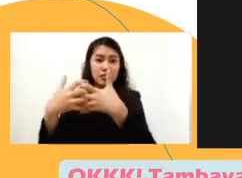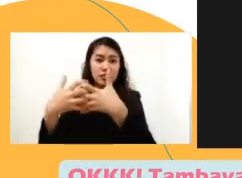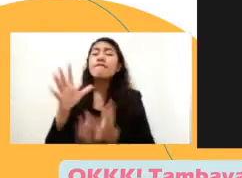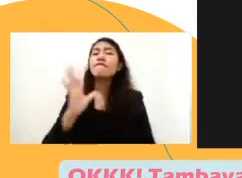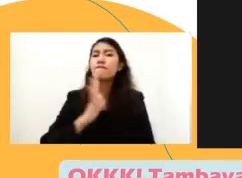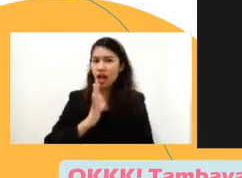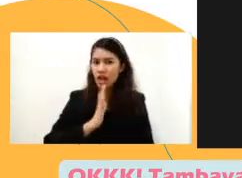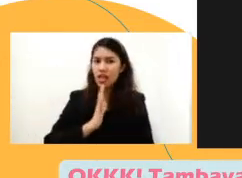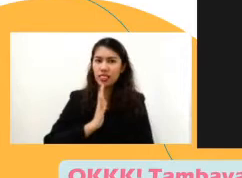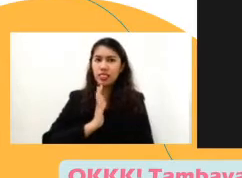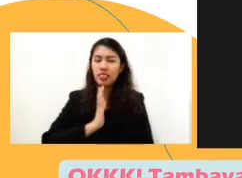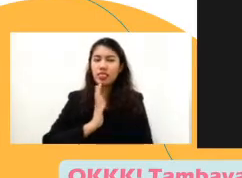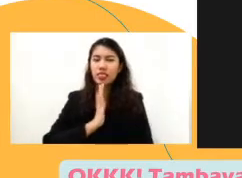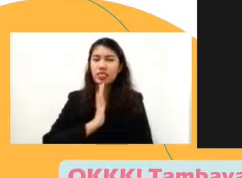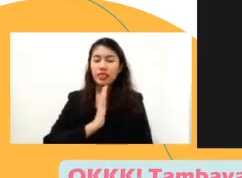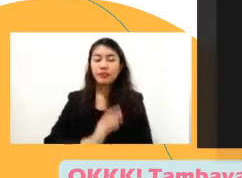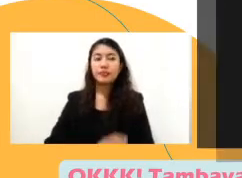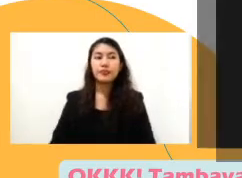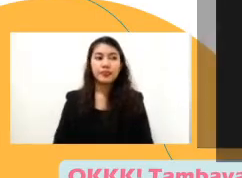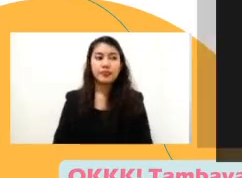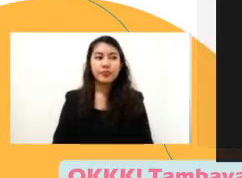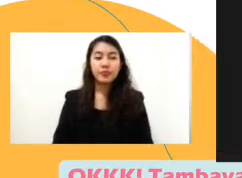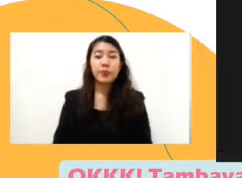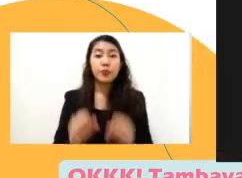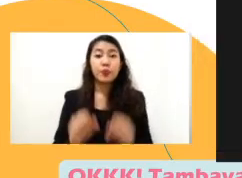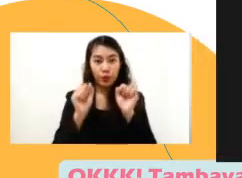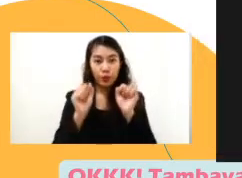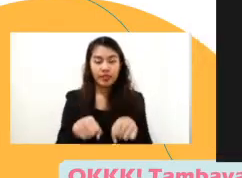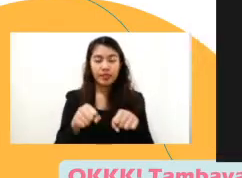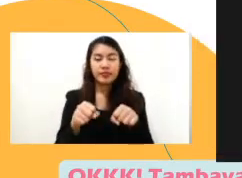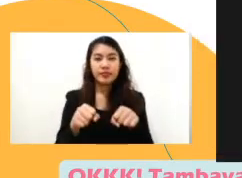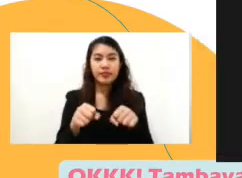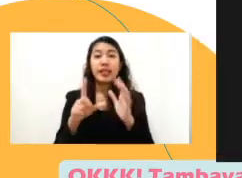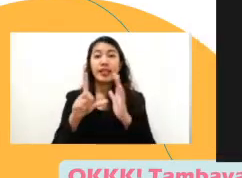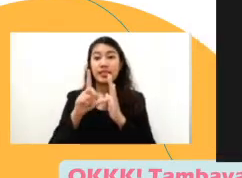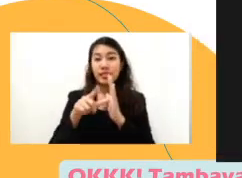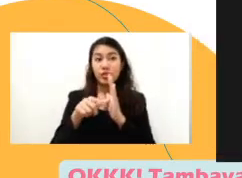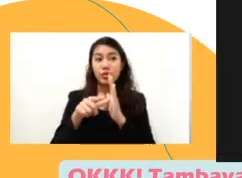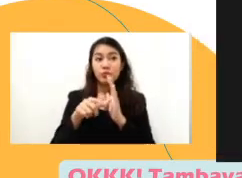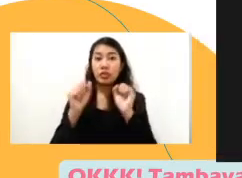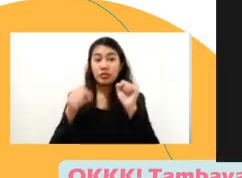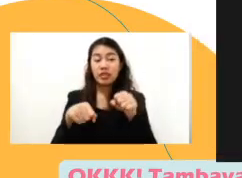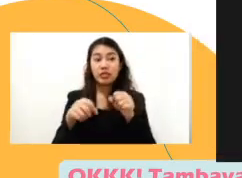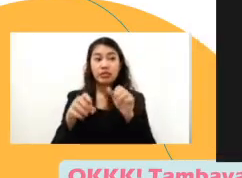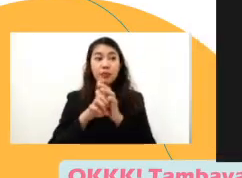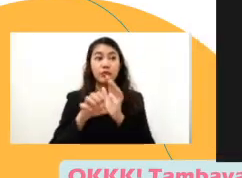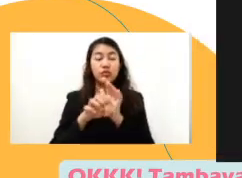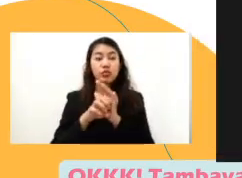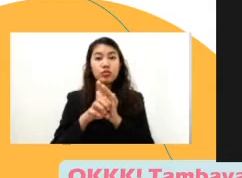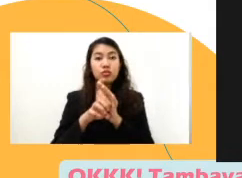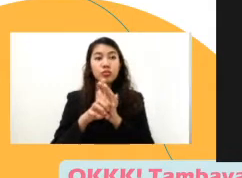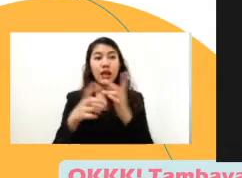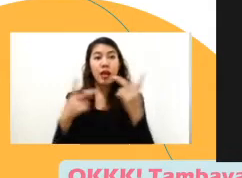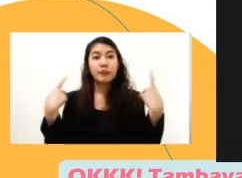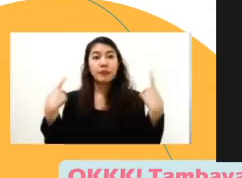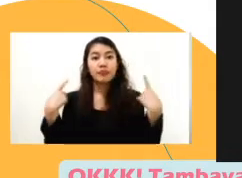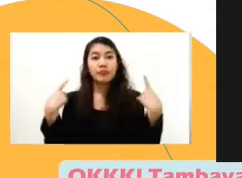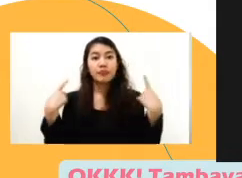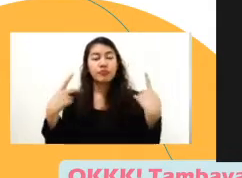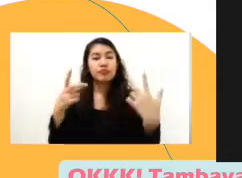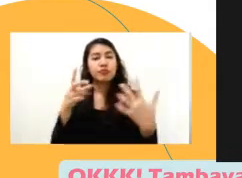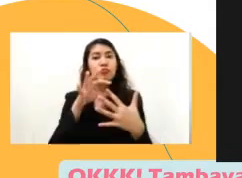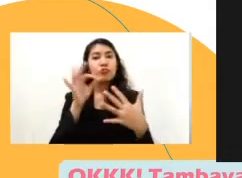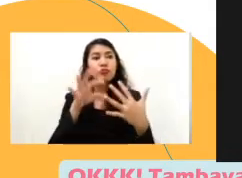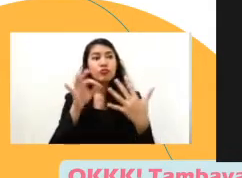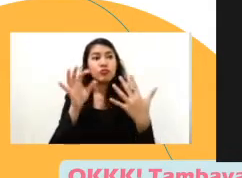pa din siya. Yes. Ma-observe natin later. O kahit kayo, kapag nakikinig kayo ng kanta, tingnan